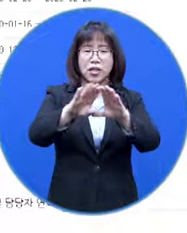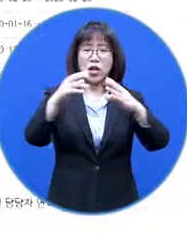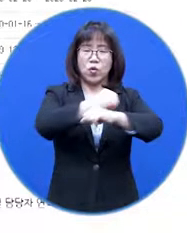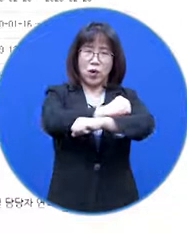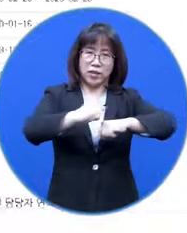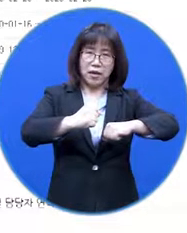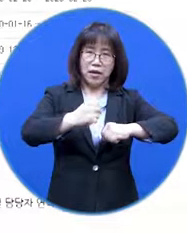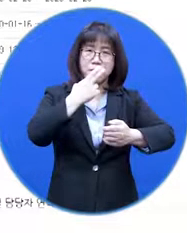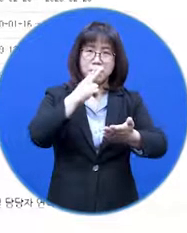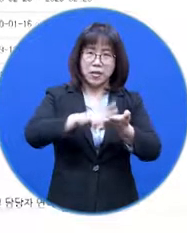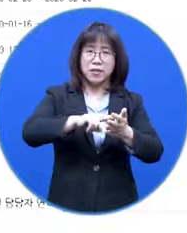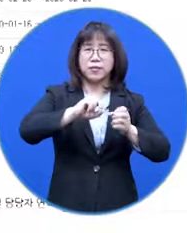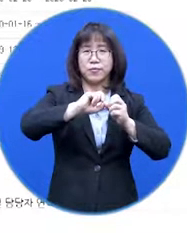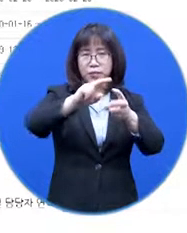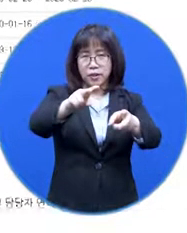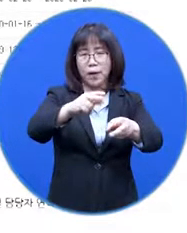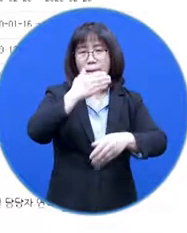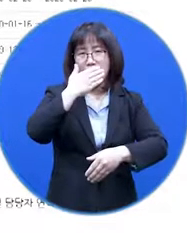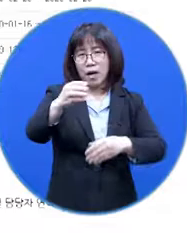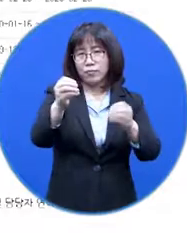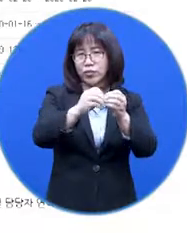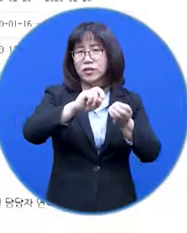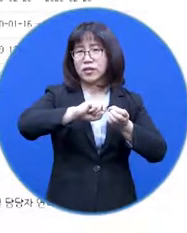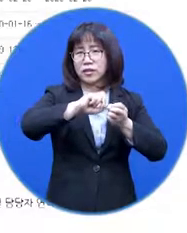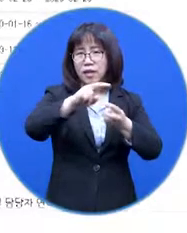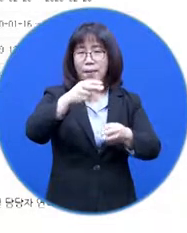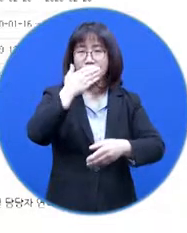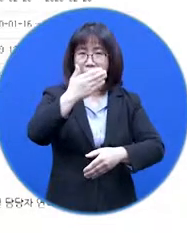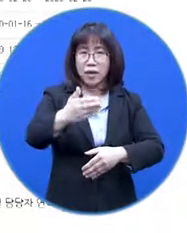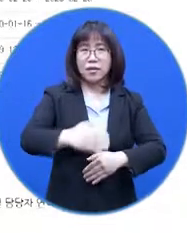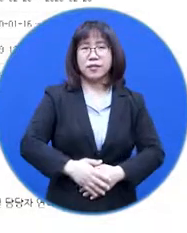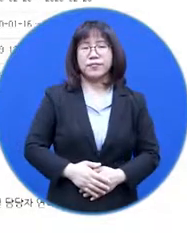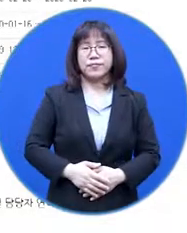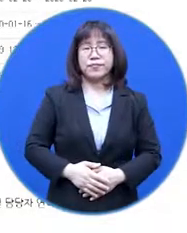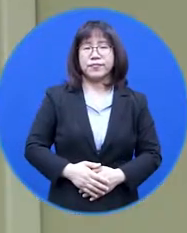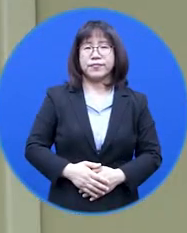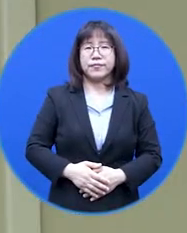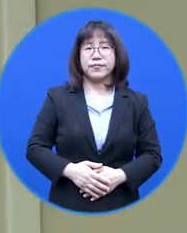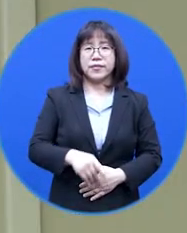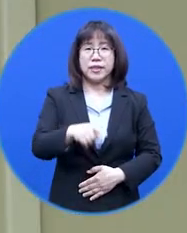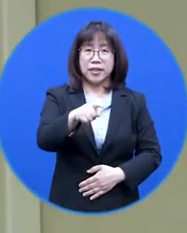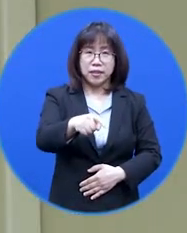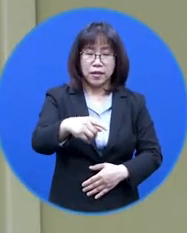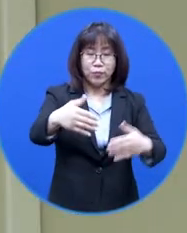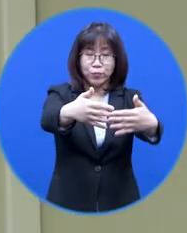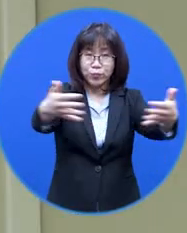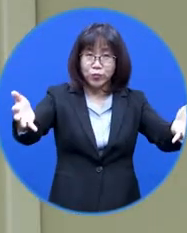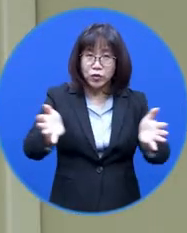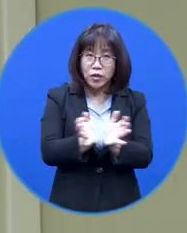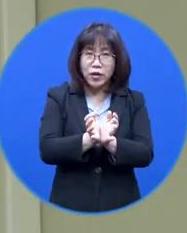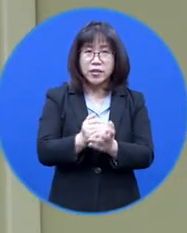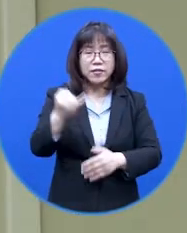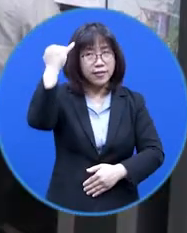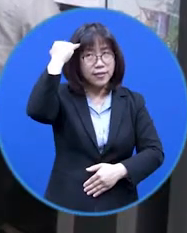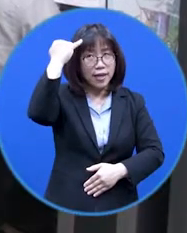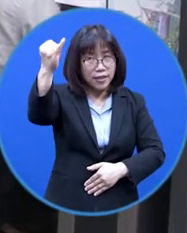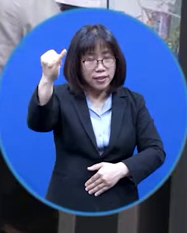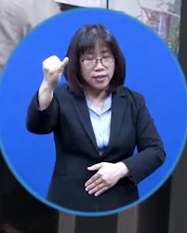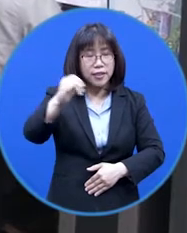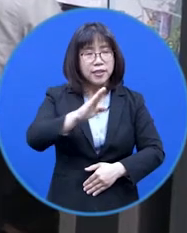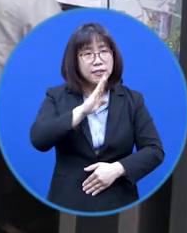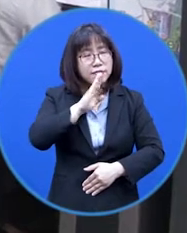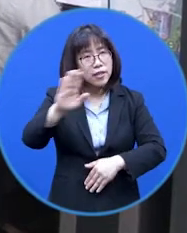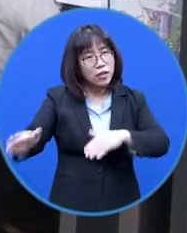신청이나 우편으로 제출하면 됩니다. 제출된 의견은 스마트 도시과와 소관 부서에서